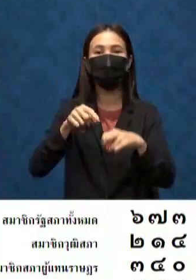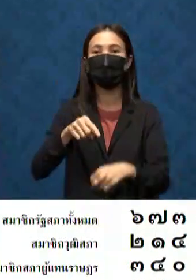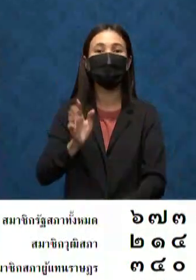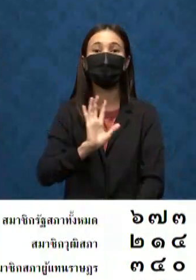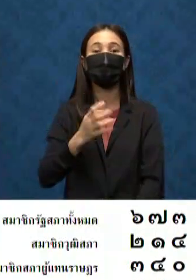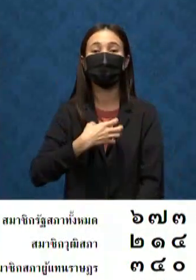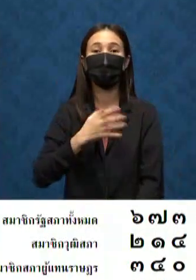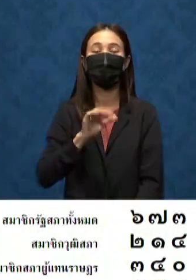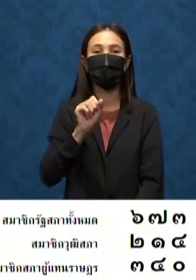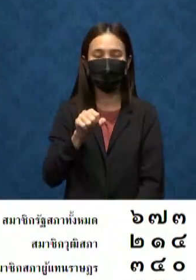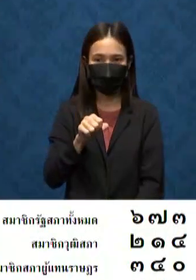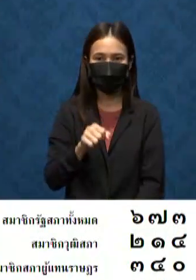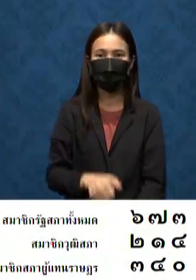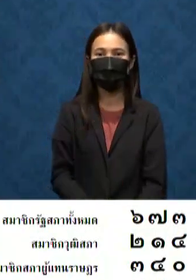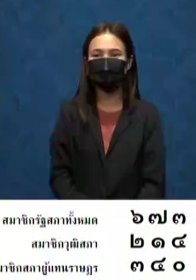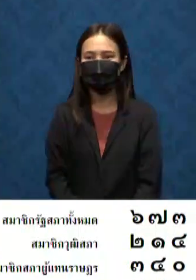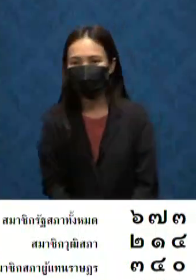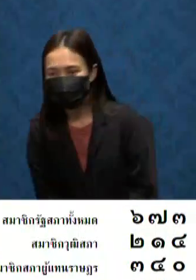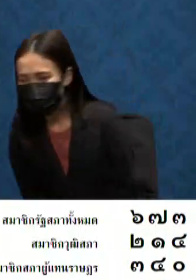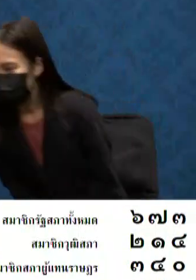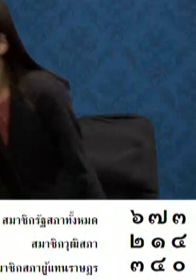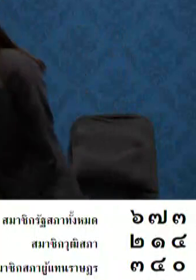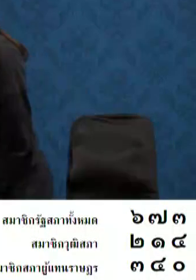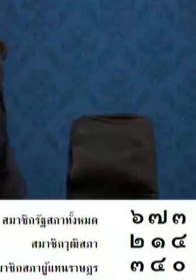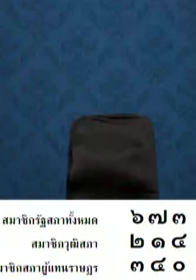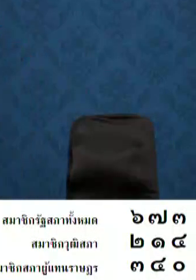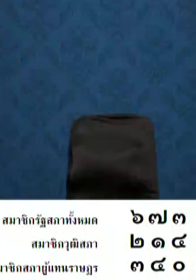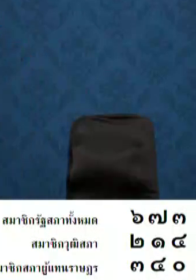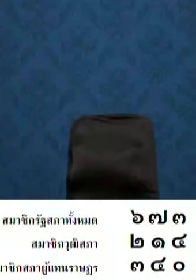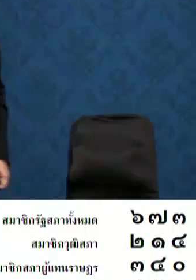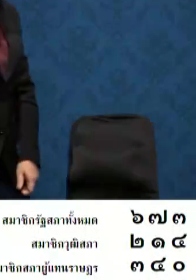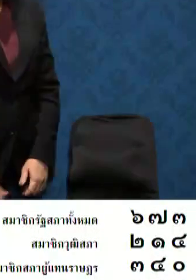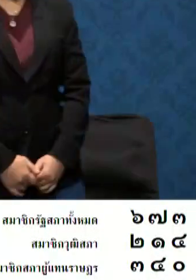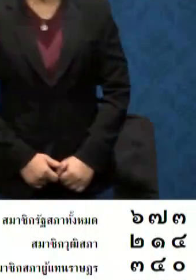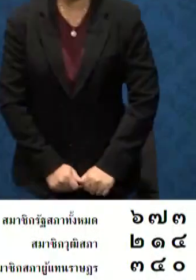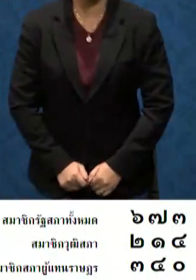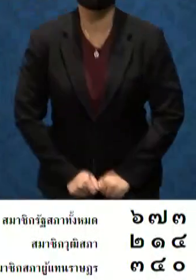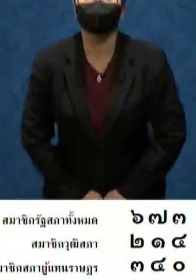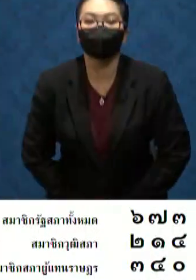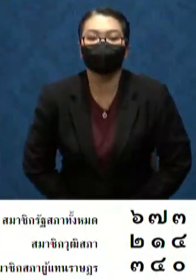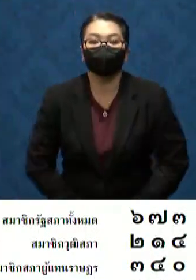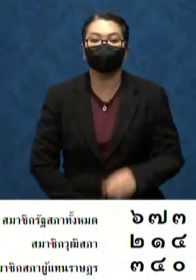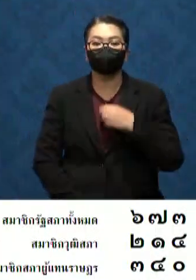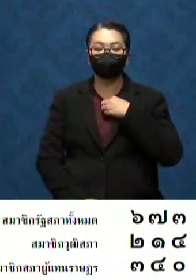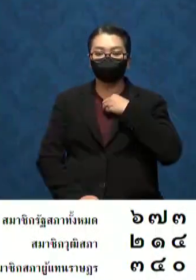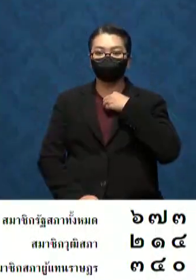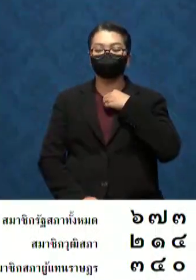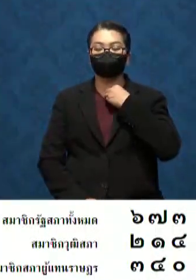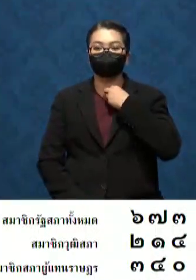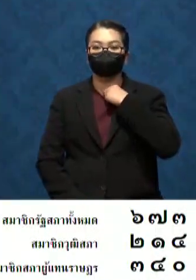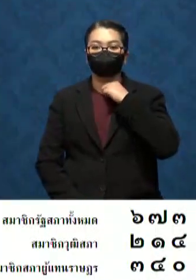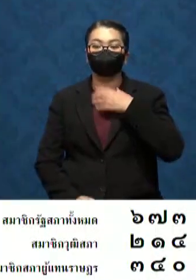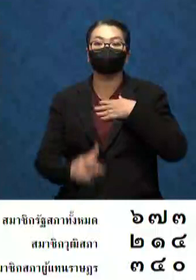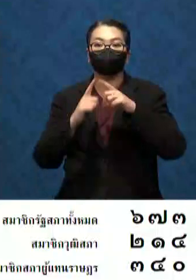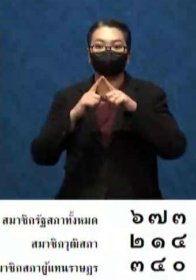ผมจึงเห็นว่าเรื่องนี้ควรพิจารณาครับในญัตติที่ผมเสนอนั้นเนี่ยต้องพิจารณาก่อนว่าเรื่องนี้